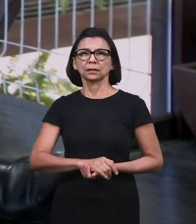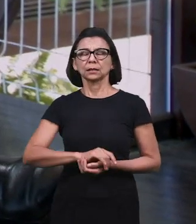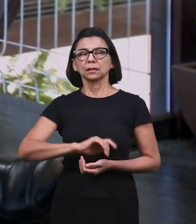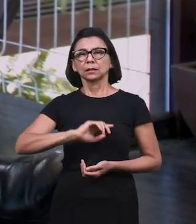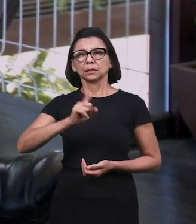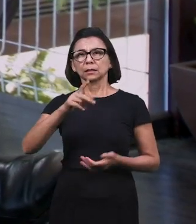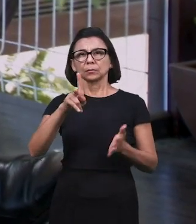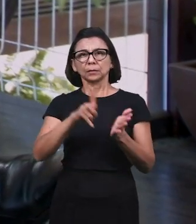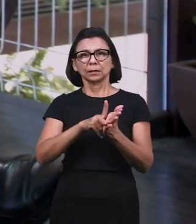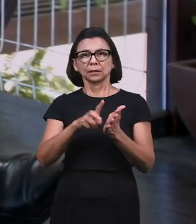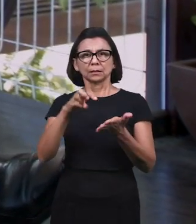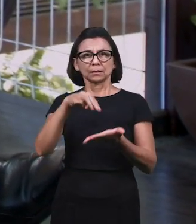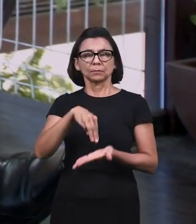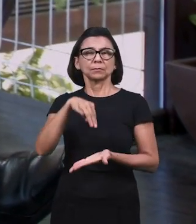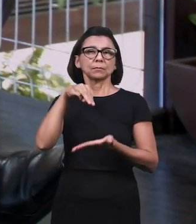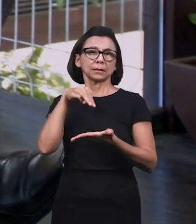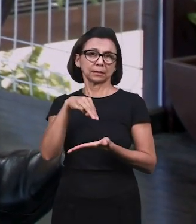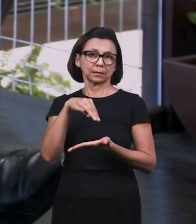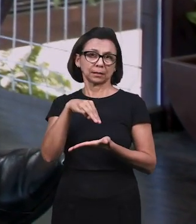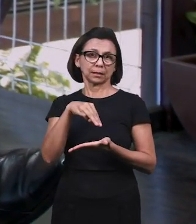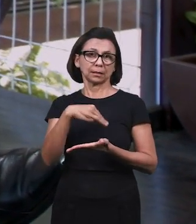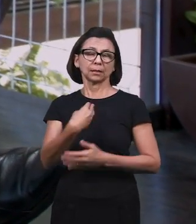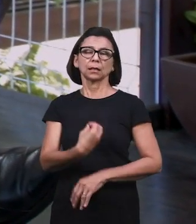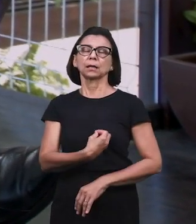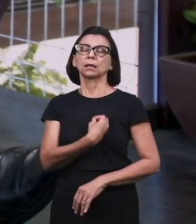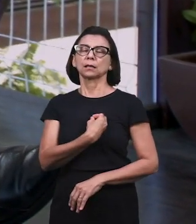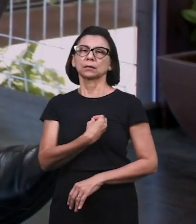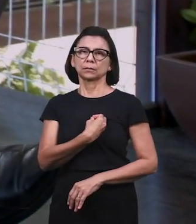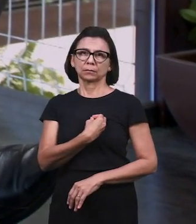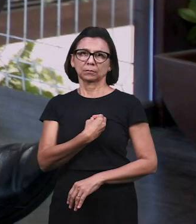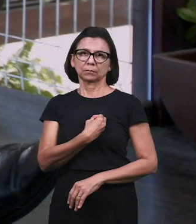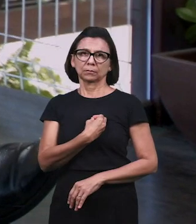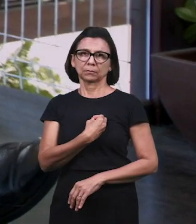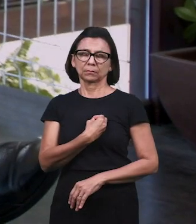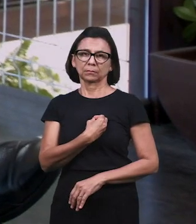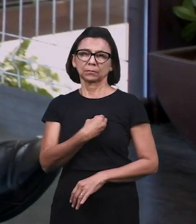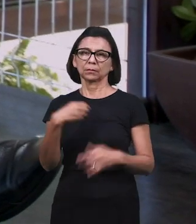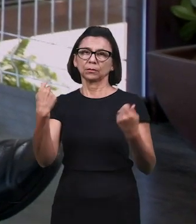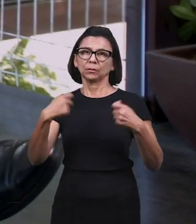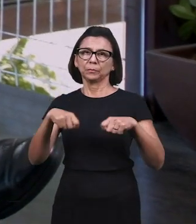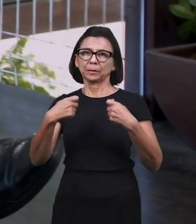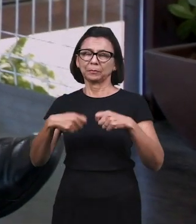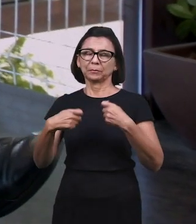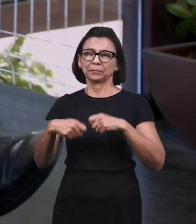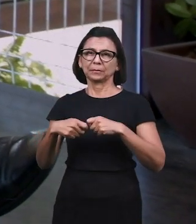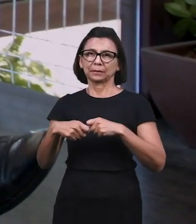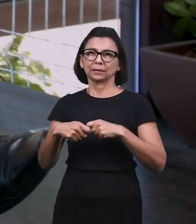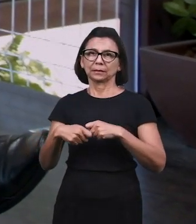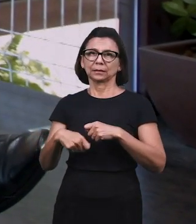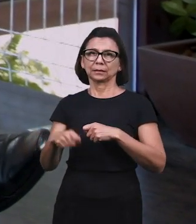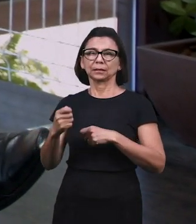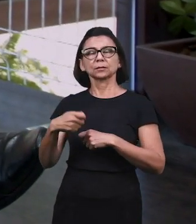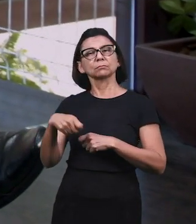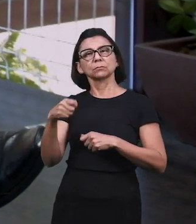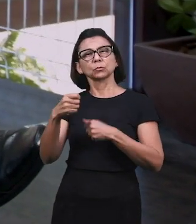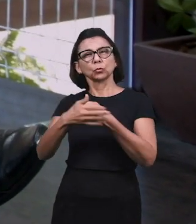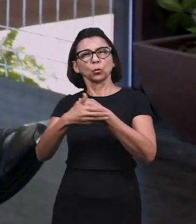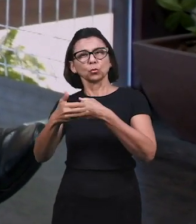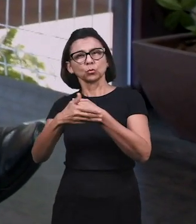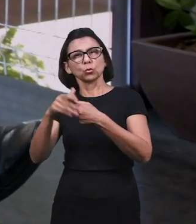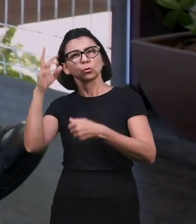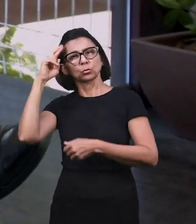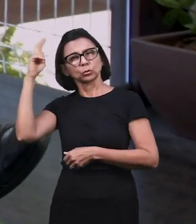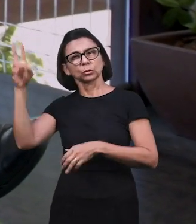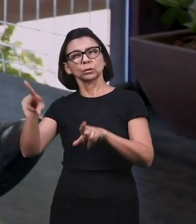sont pas encore membres de l'Église chrétienne Maranatha au Brésil et qui ont besoin d'une parole de la part du Seigneur et même d'une prière. Et vous